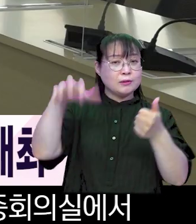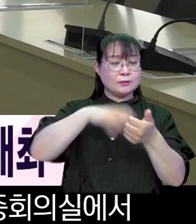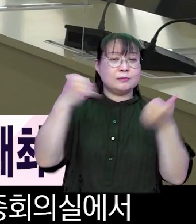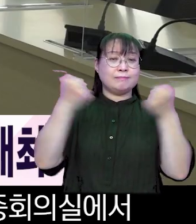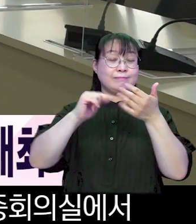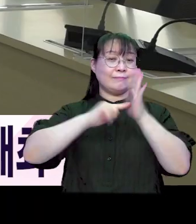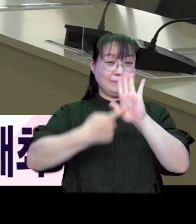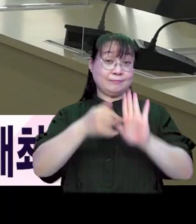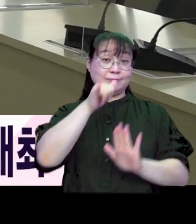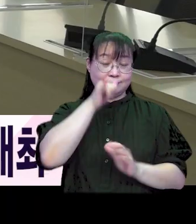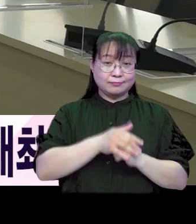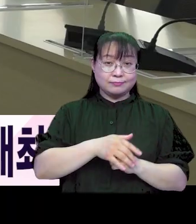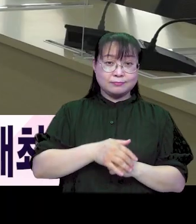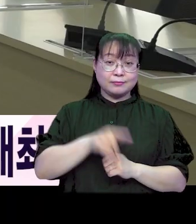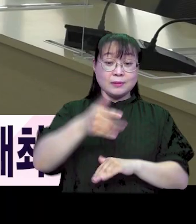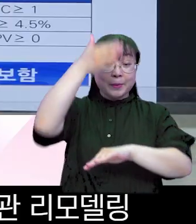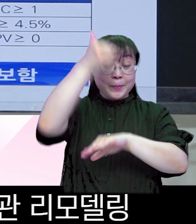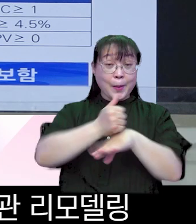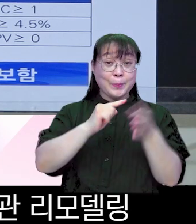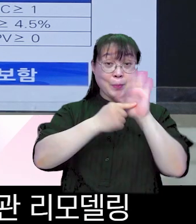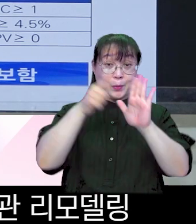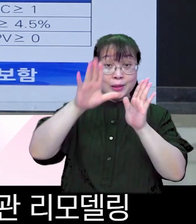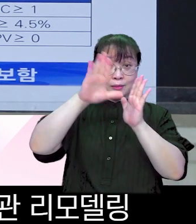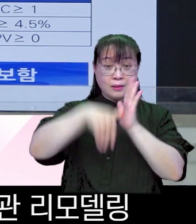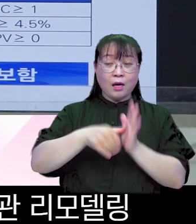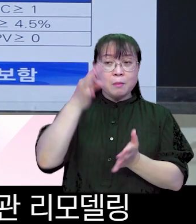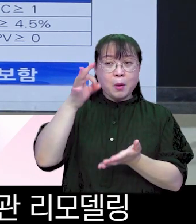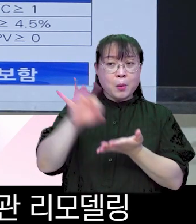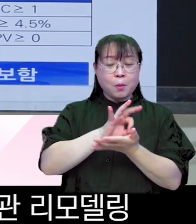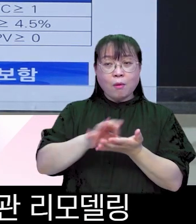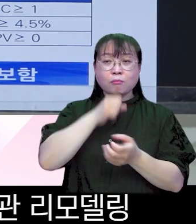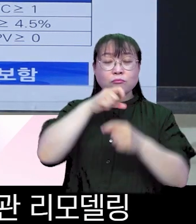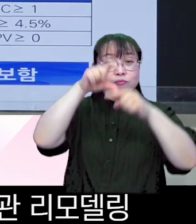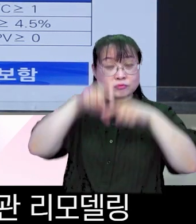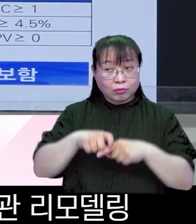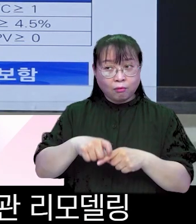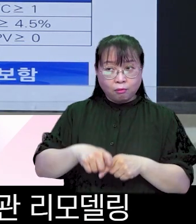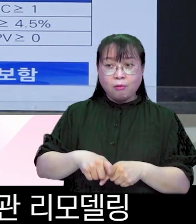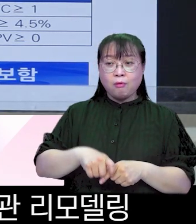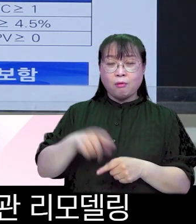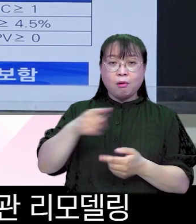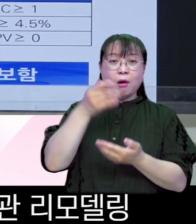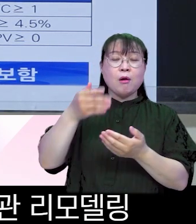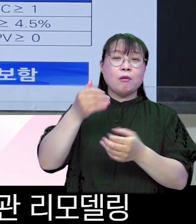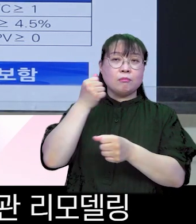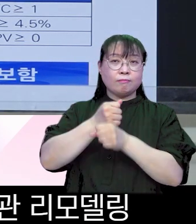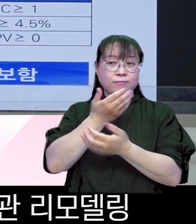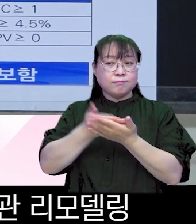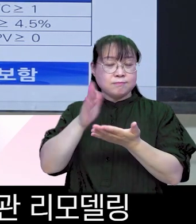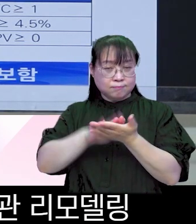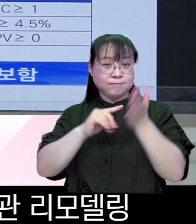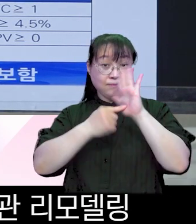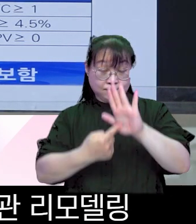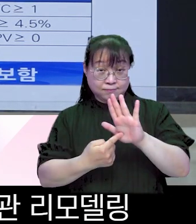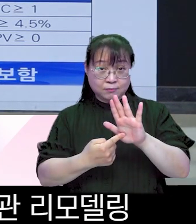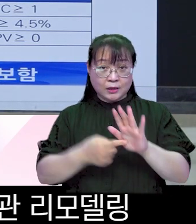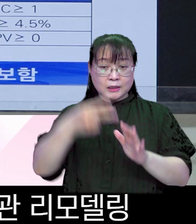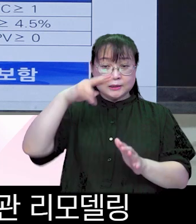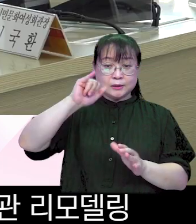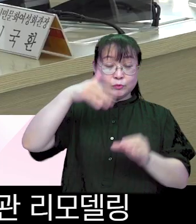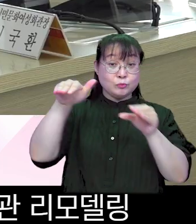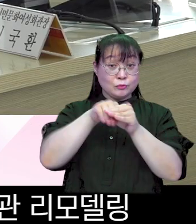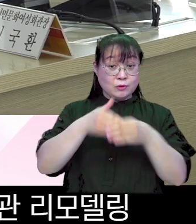시청 중회의실에서 개최됐습니다. 이날 최종보고회에서는 비용편익 분석값이 1.03으로